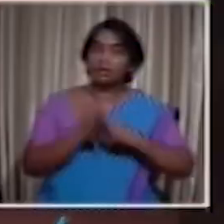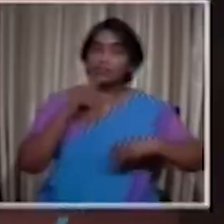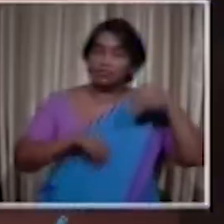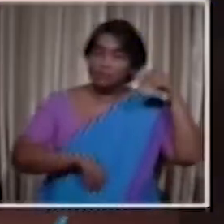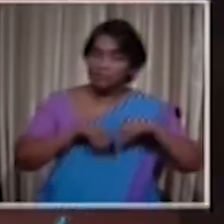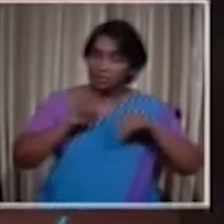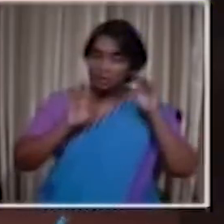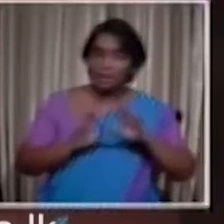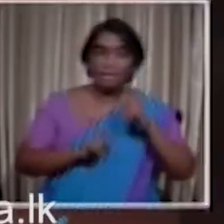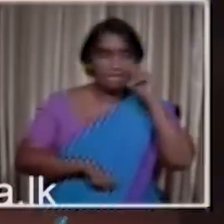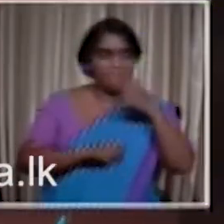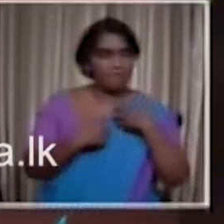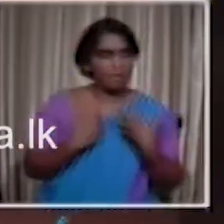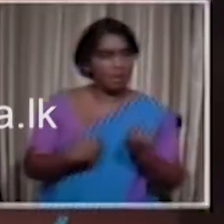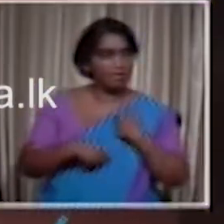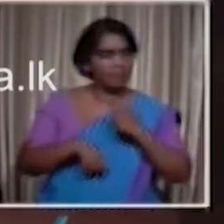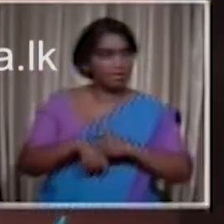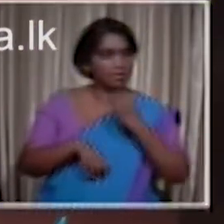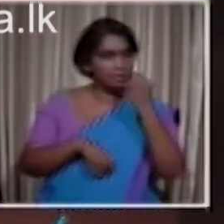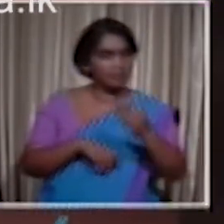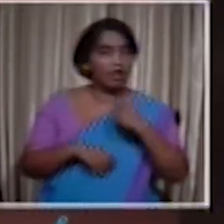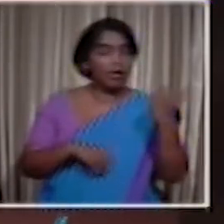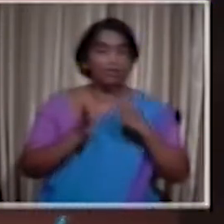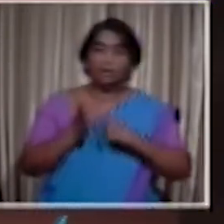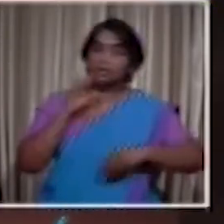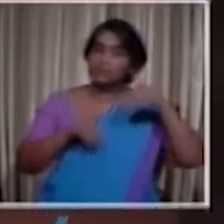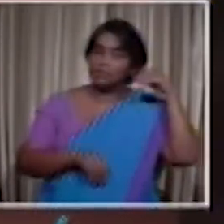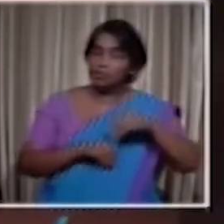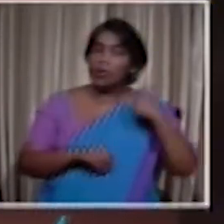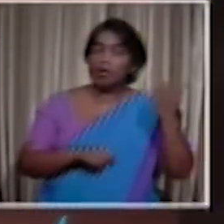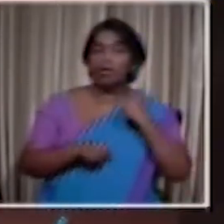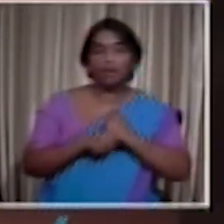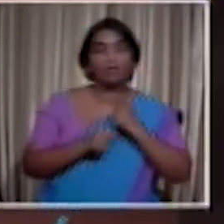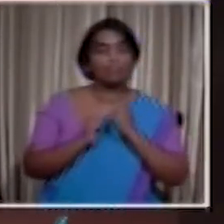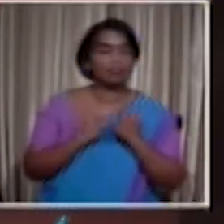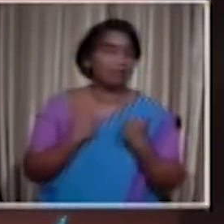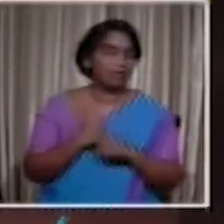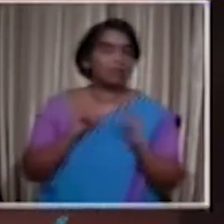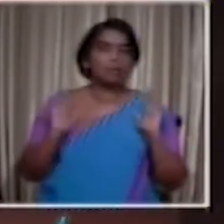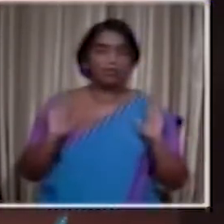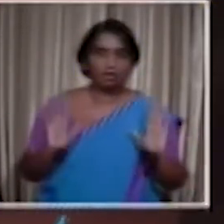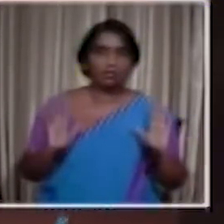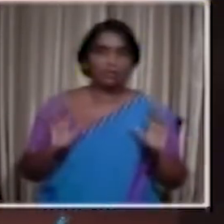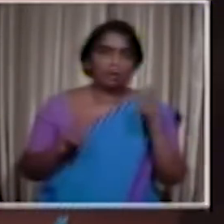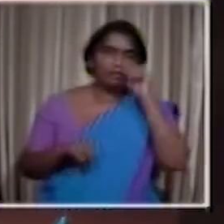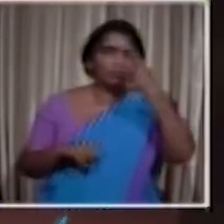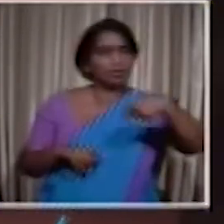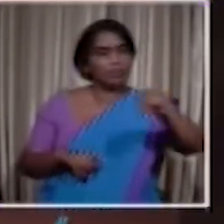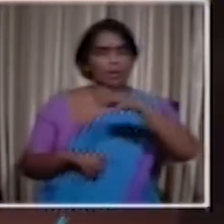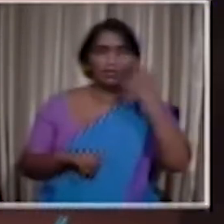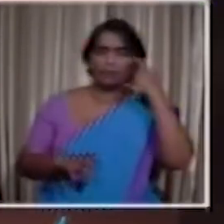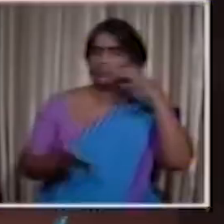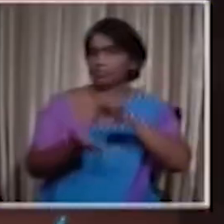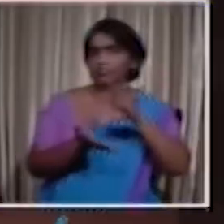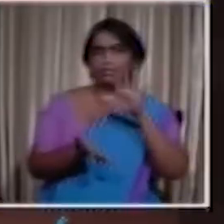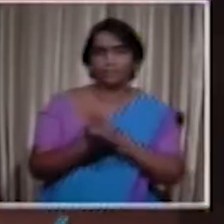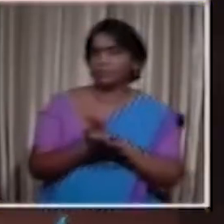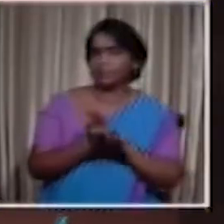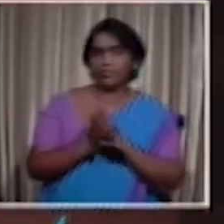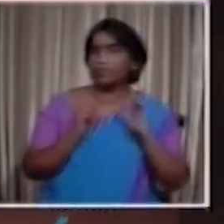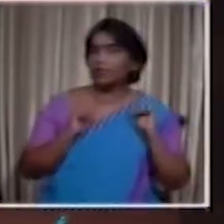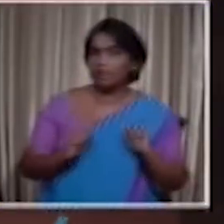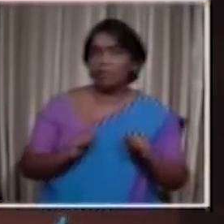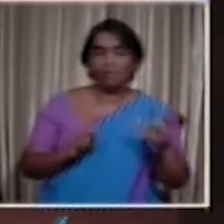ගිහිල්ලා ජනතාවට අවස්ථාවක් දීලා නව ජනවරමකින් නව ආණ්ඩුවක් හදාගත යුතුයි. ඒක ජනතාව තීරණය කරයි. මොකද